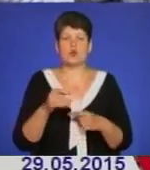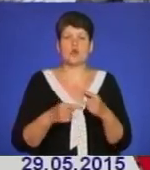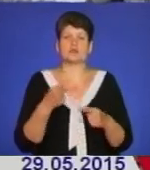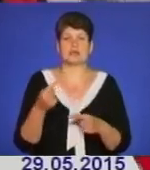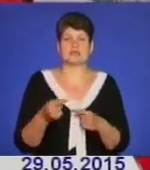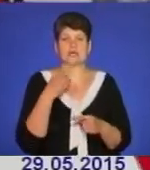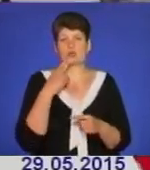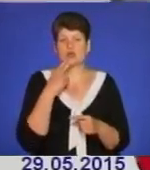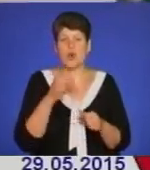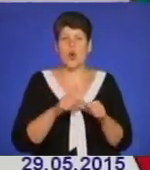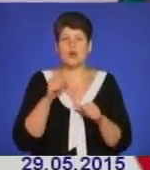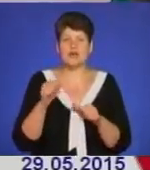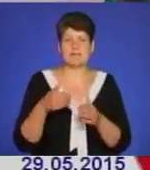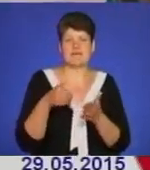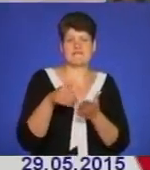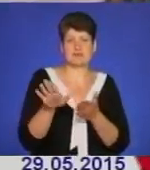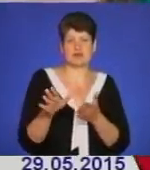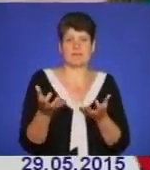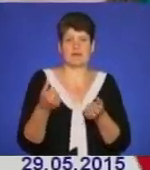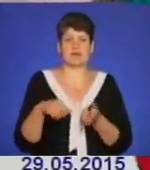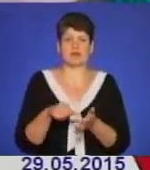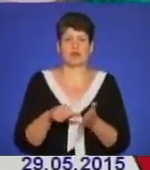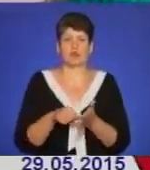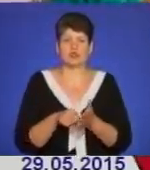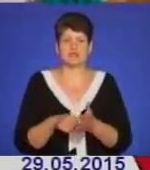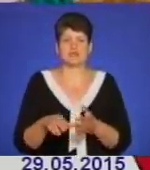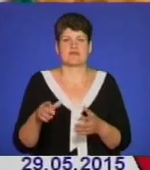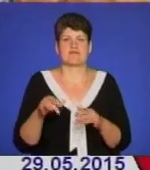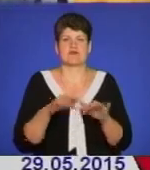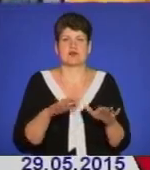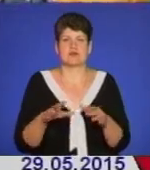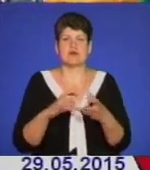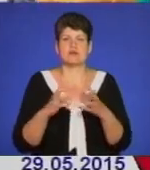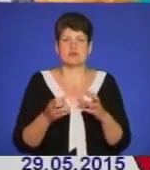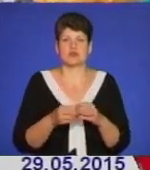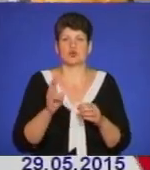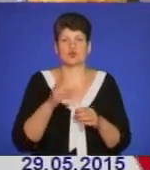куріння, окремі відмовлялися брати участь в акції. Як результат,